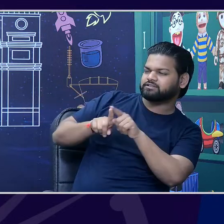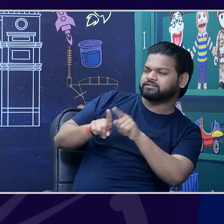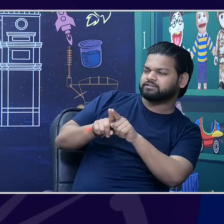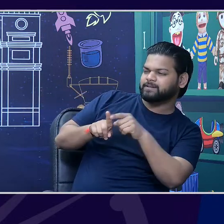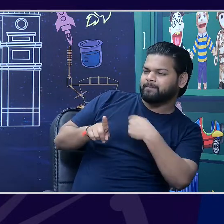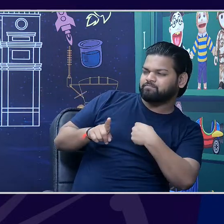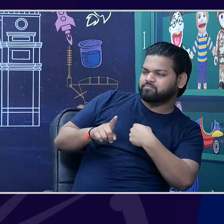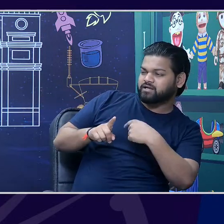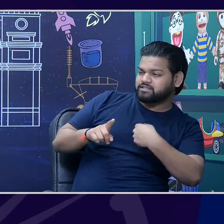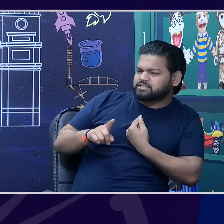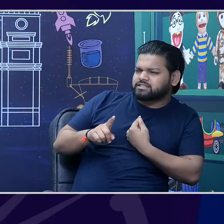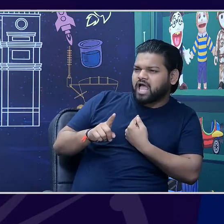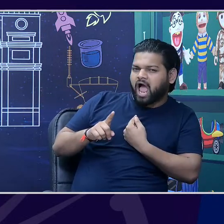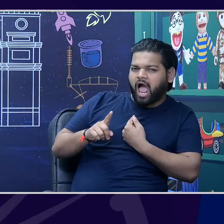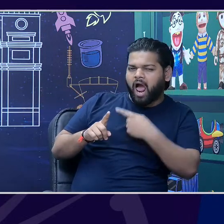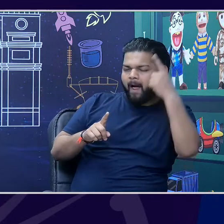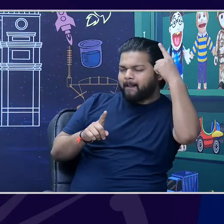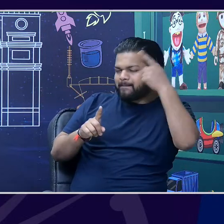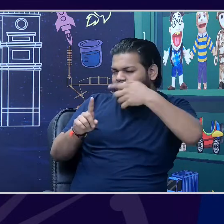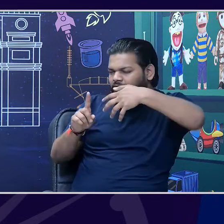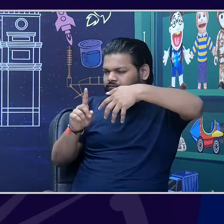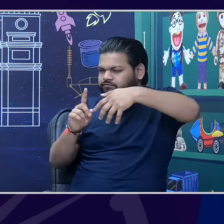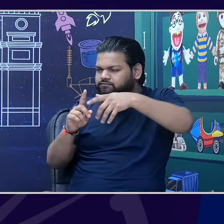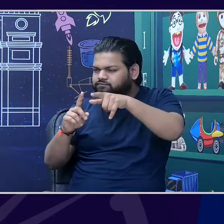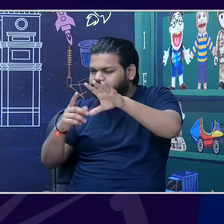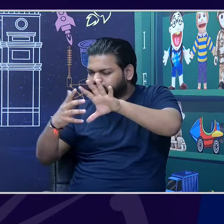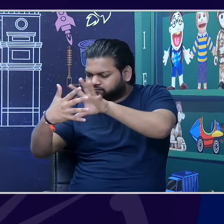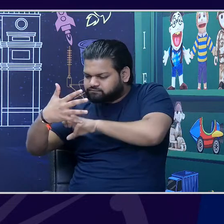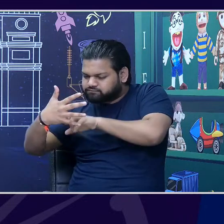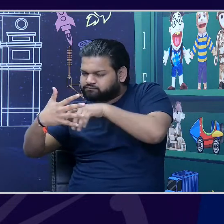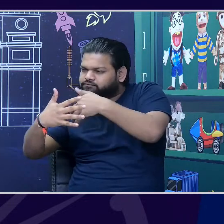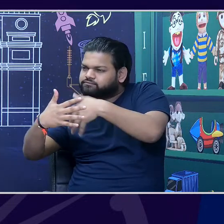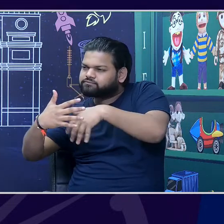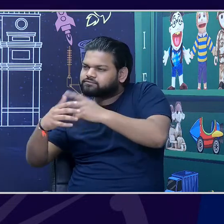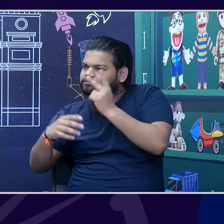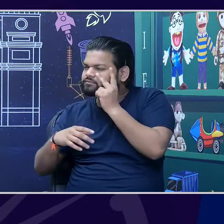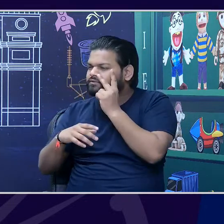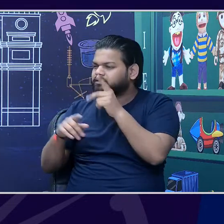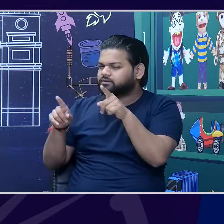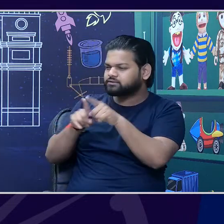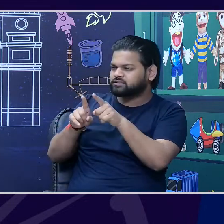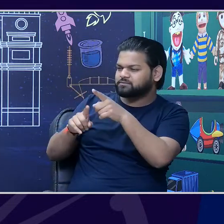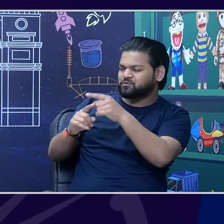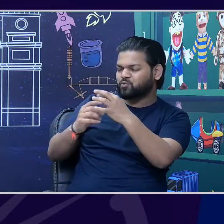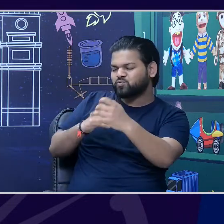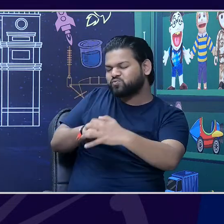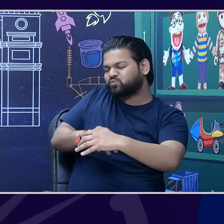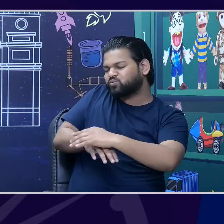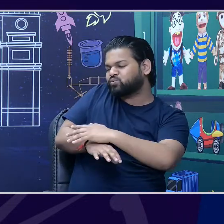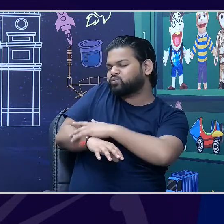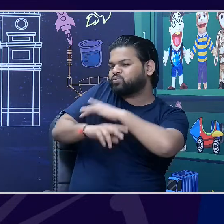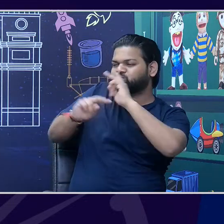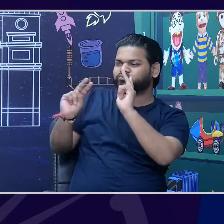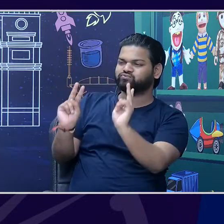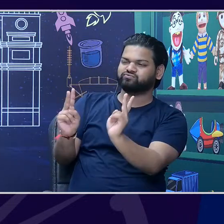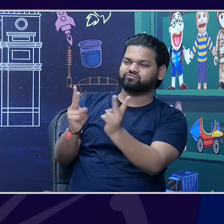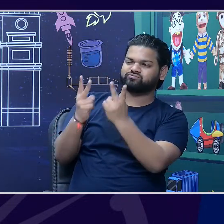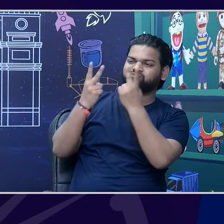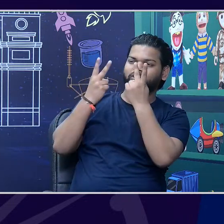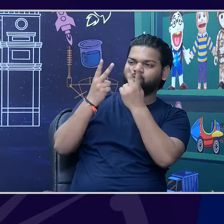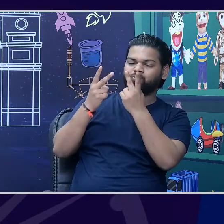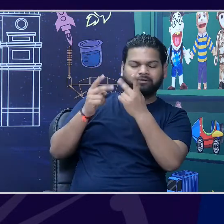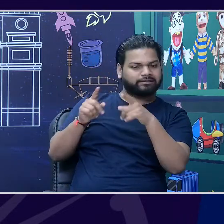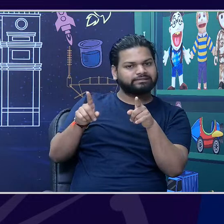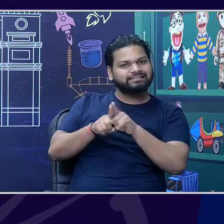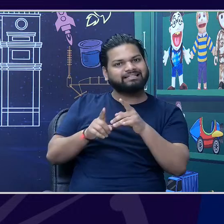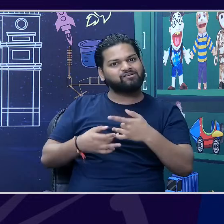था, काफी सालों से काम कर रहा था, और उनको ऐसा लगा कि अभी के लिए उनकी जर्नी कंप्लीट हो गई है। सो दिस इज हाउ ही, यू नो, लेफ्ट फीलिंग